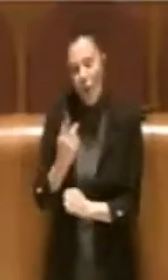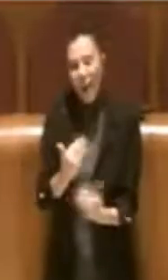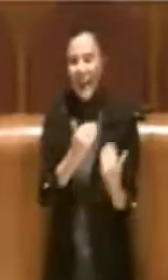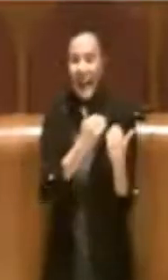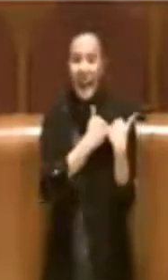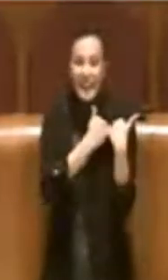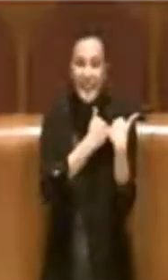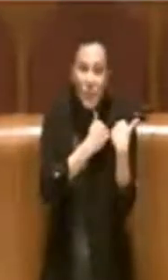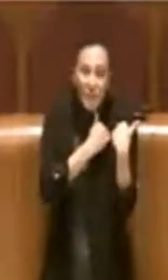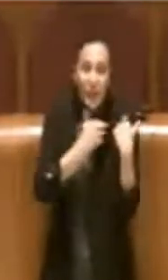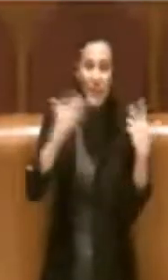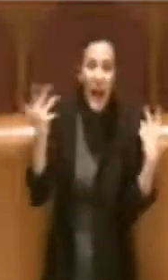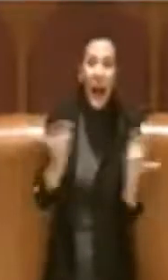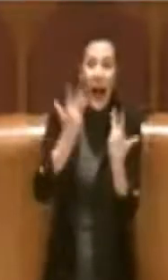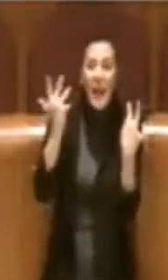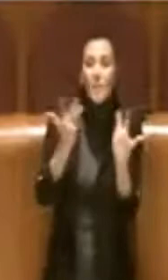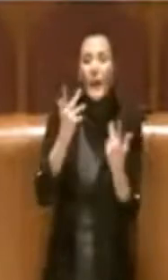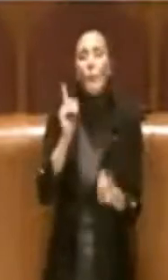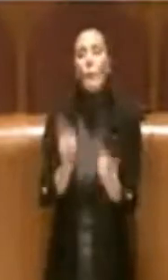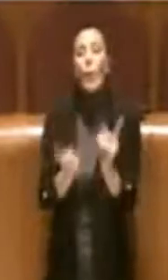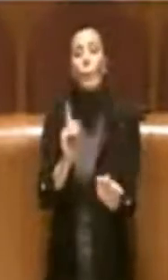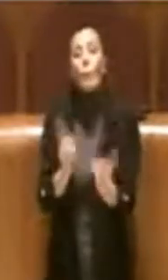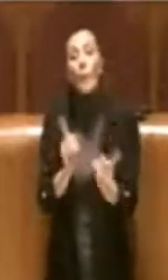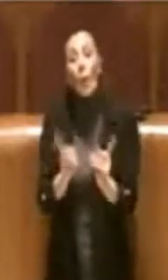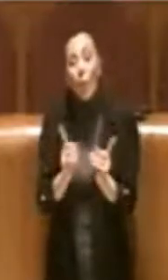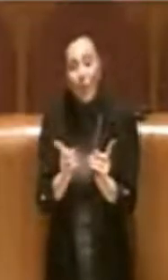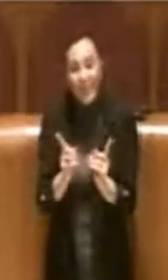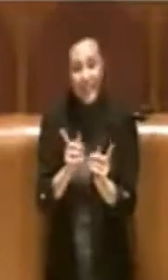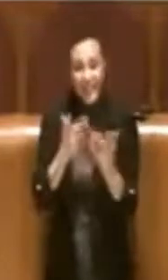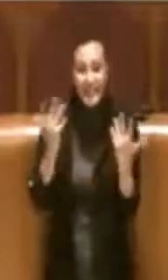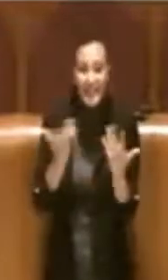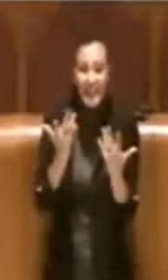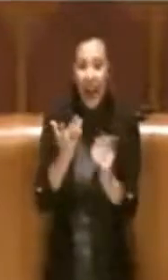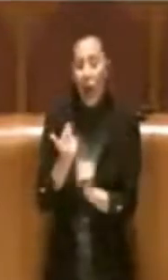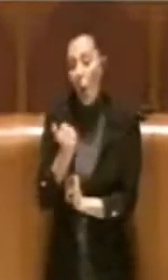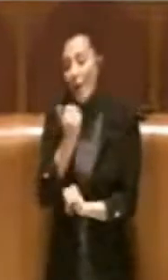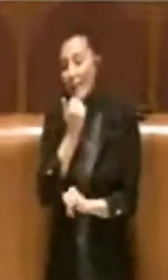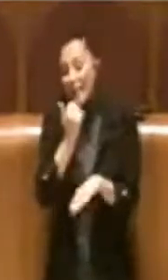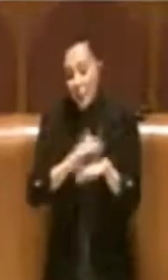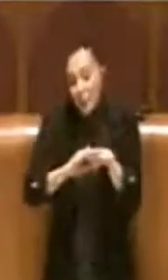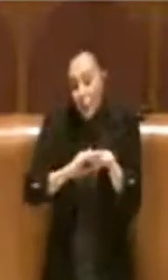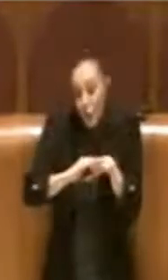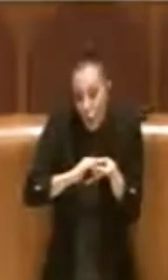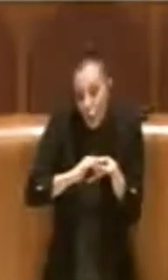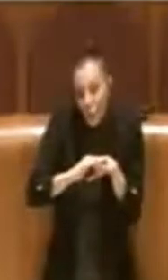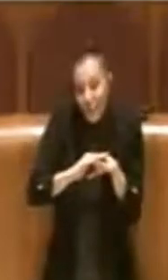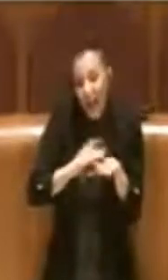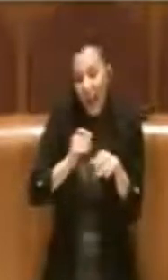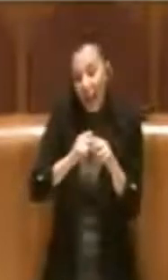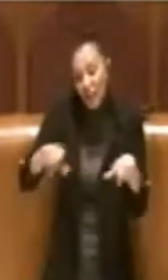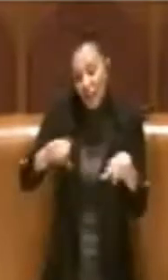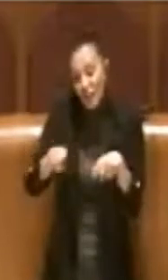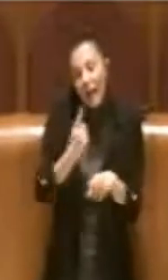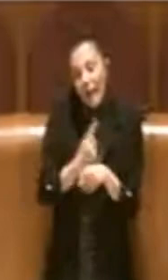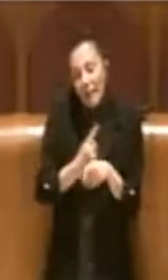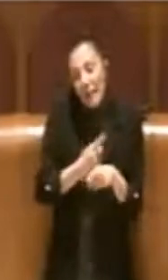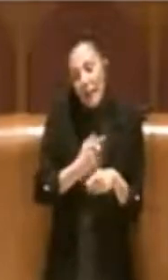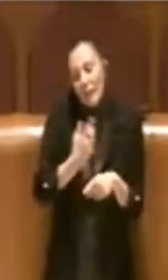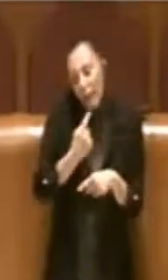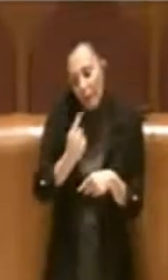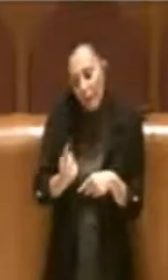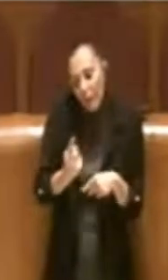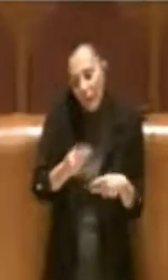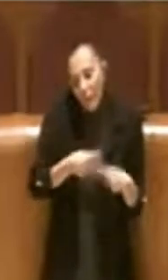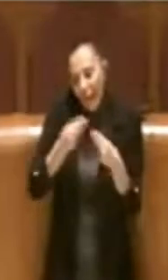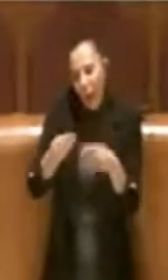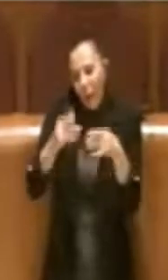insomma, un po' almeno quantomeno politica, prendiamoci le scuse alla città di aver lasciato insomma quantomeno tutti